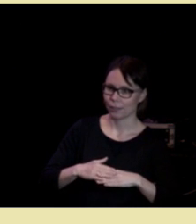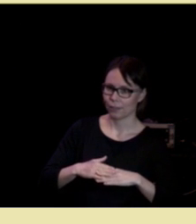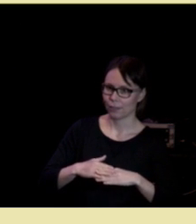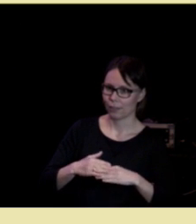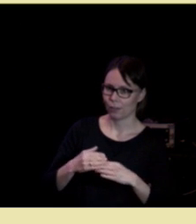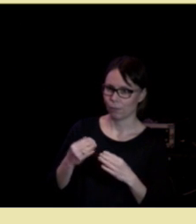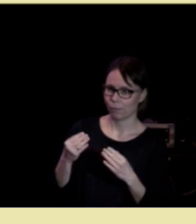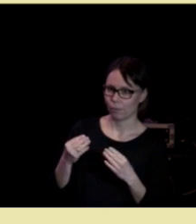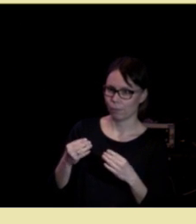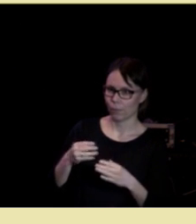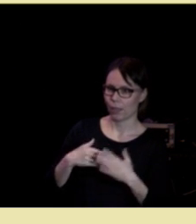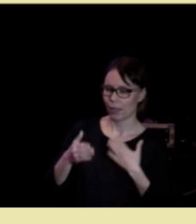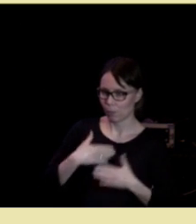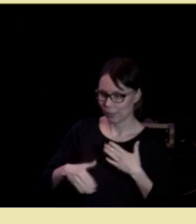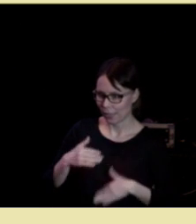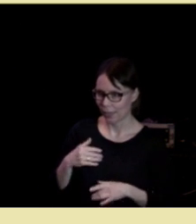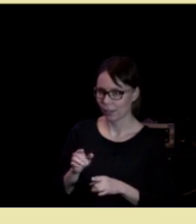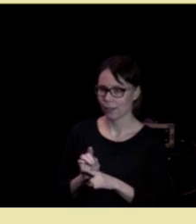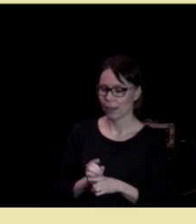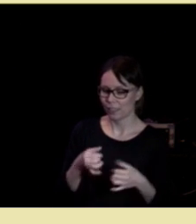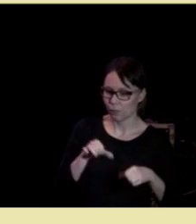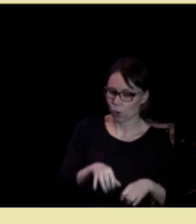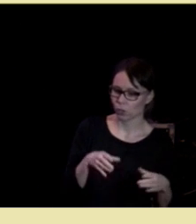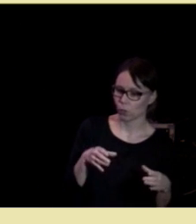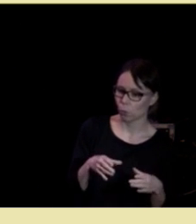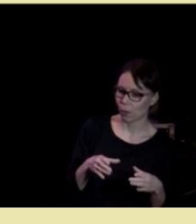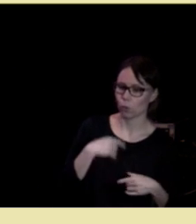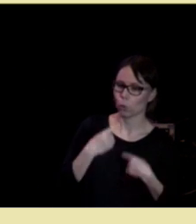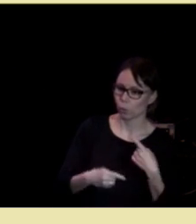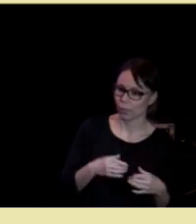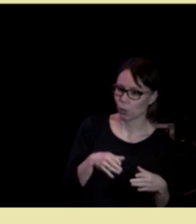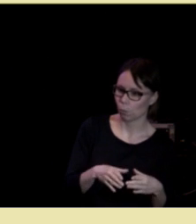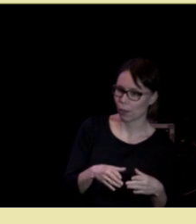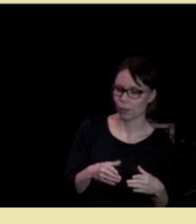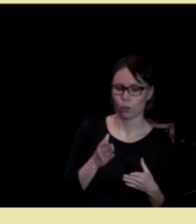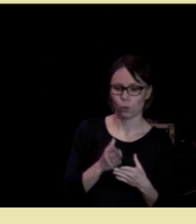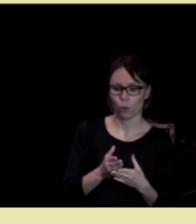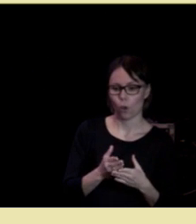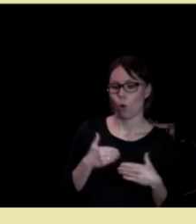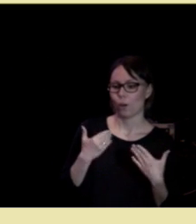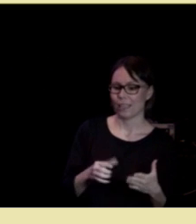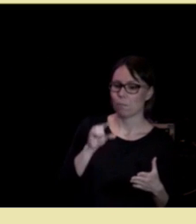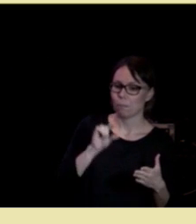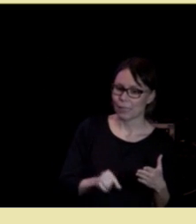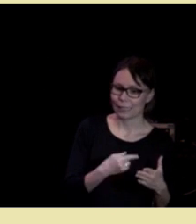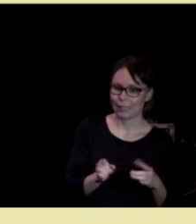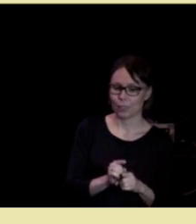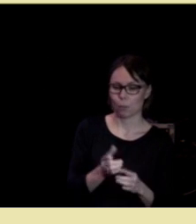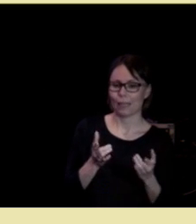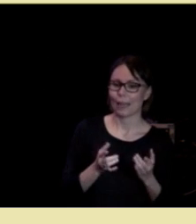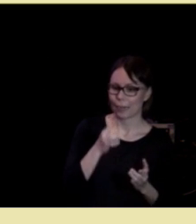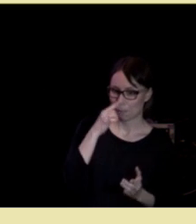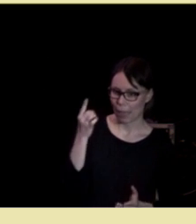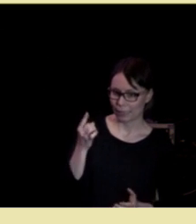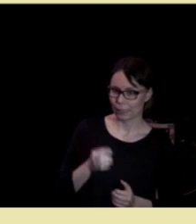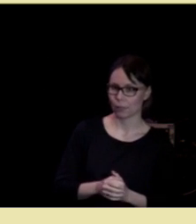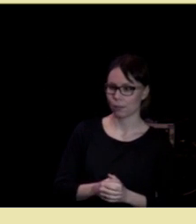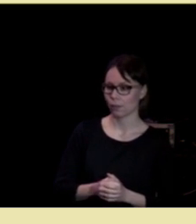de svakeste I kronikergruppen og nok en gang gi minst til de som trenger det mest.